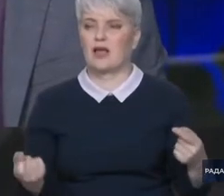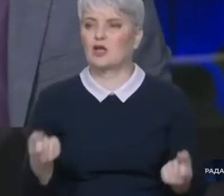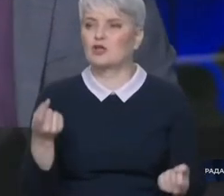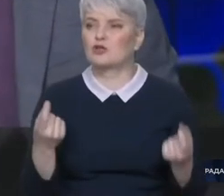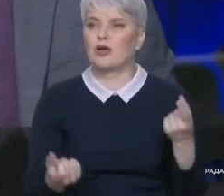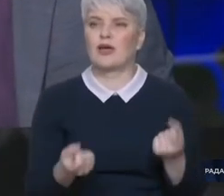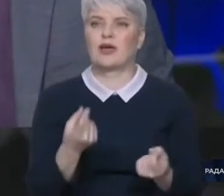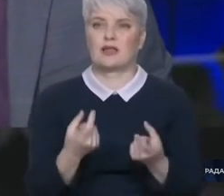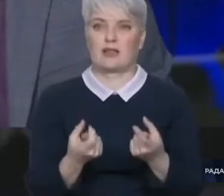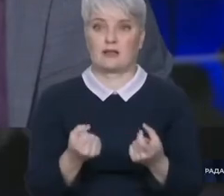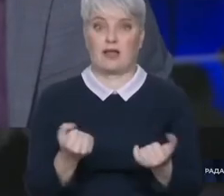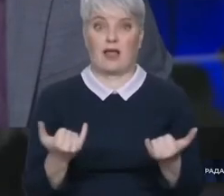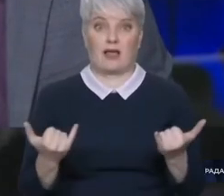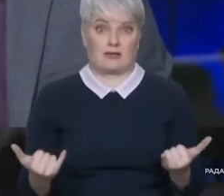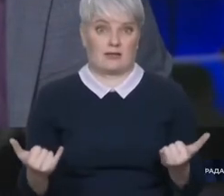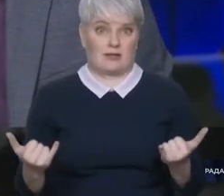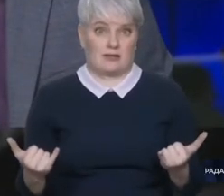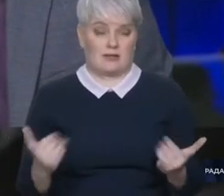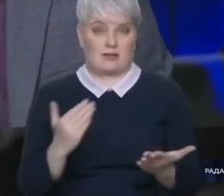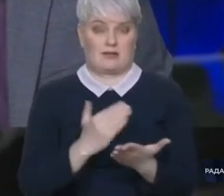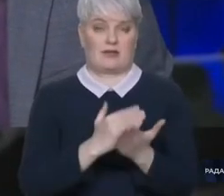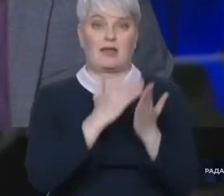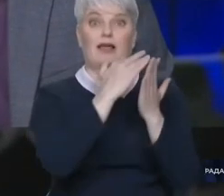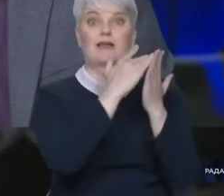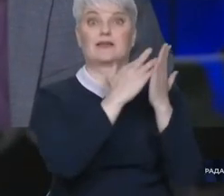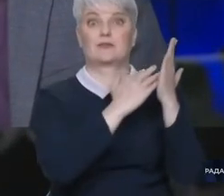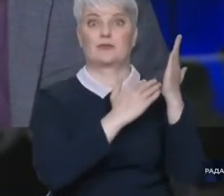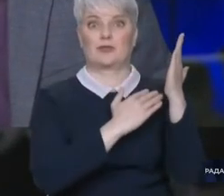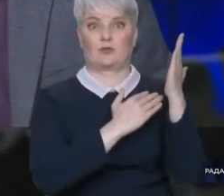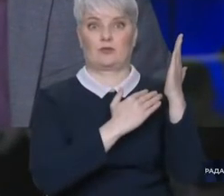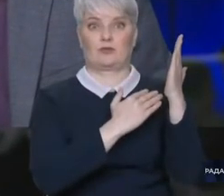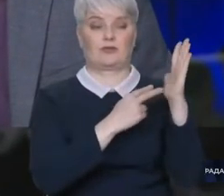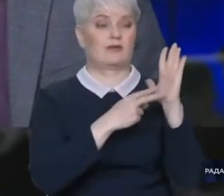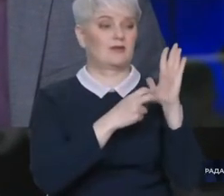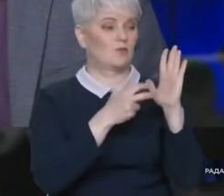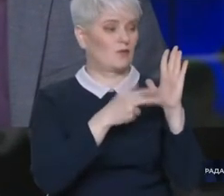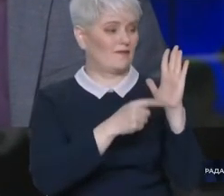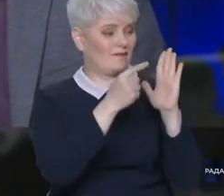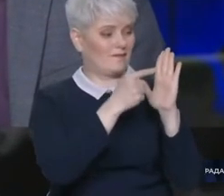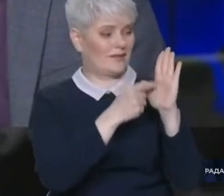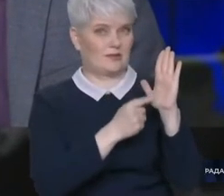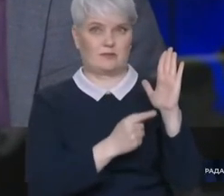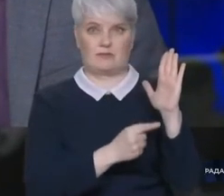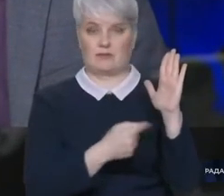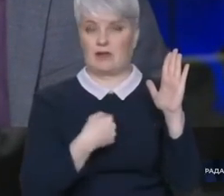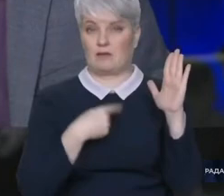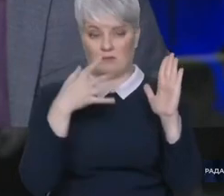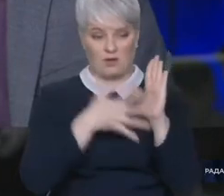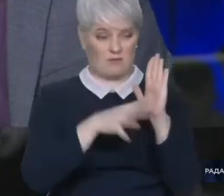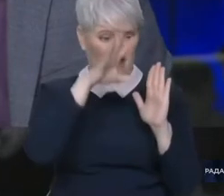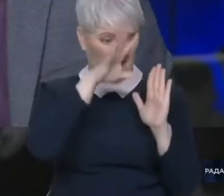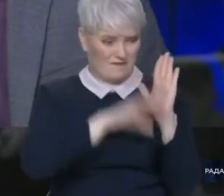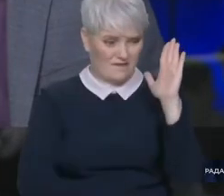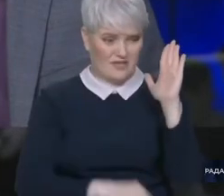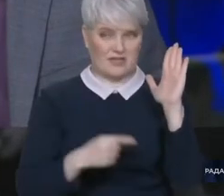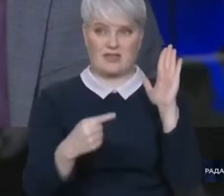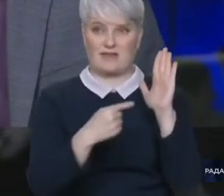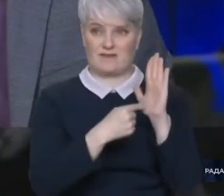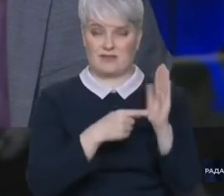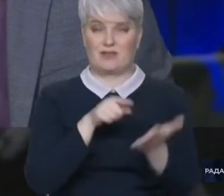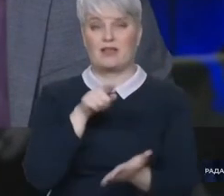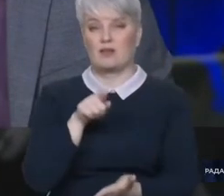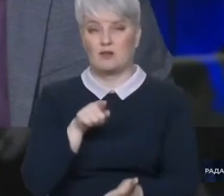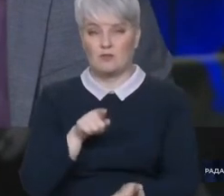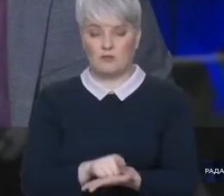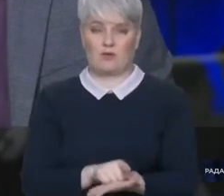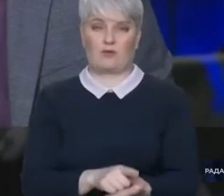джерел інформації. Але ж наразі є список 780, і ми чітко розуміємо, що всі ці люди мають опинитися